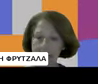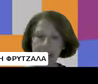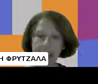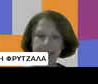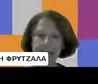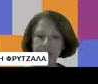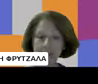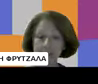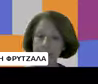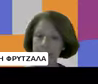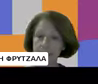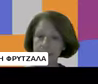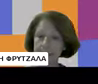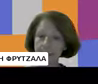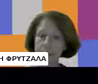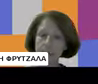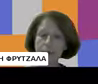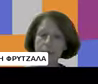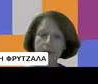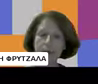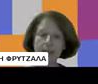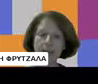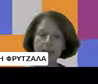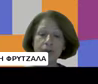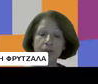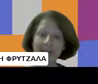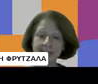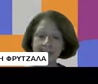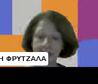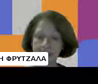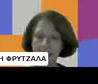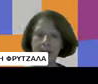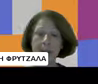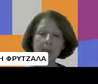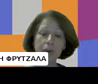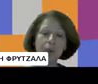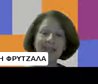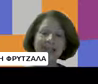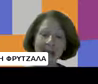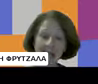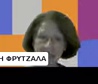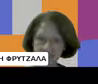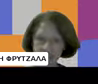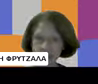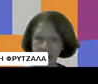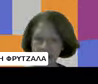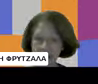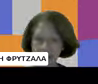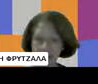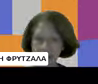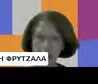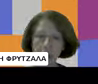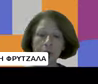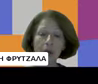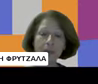μας. Για την κάθε λοιπόν κατηγορία πελατών παρουσιάζονται τα πιο συνήθη έργα με γνώμονα την κάλυψη αυτών